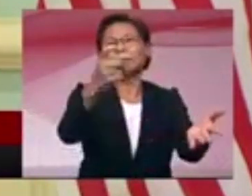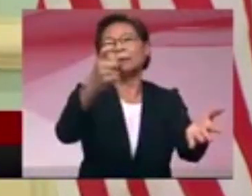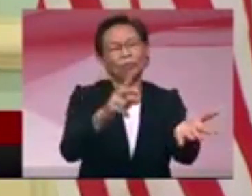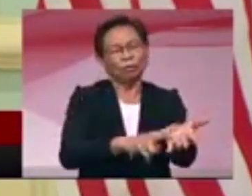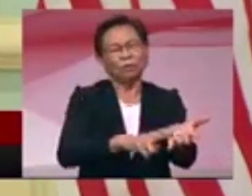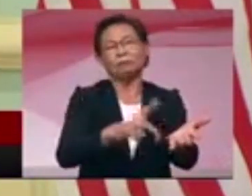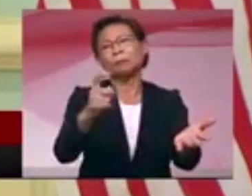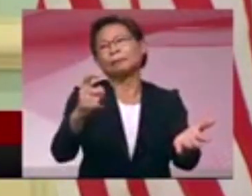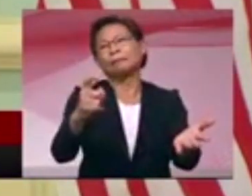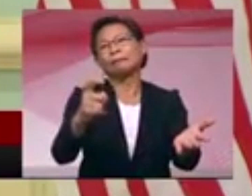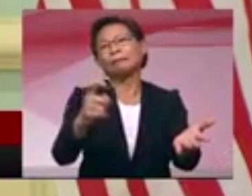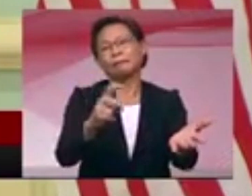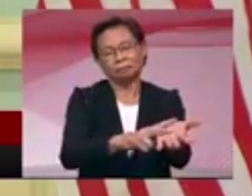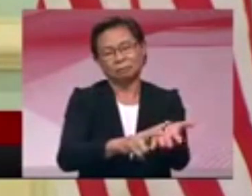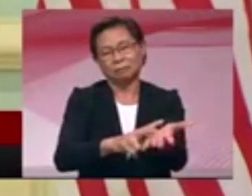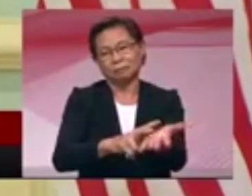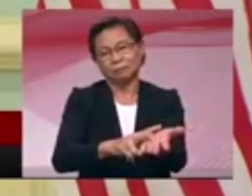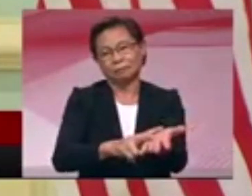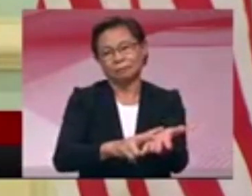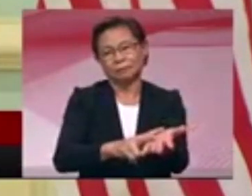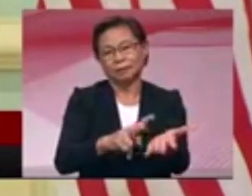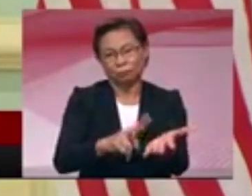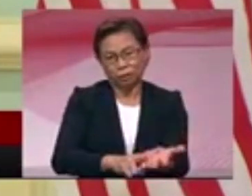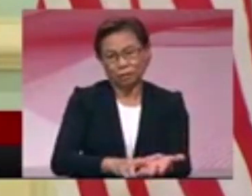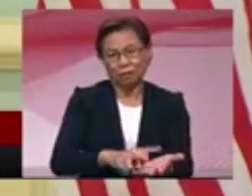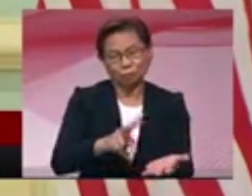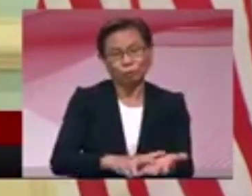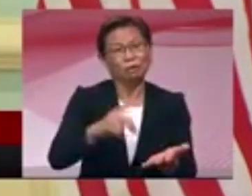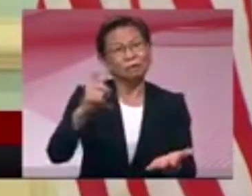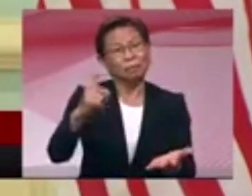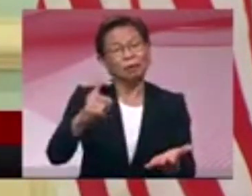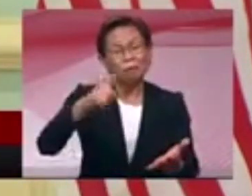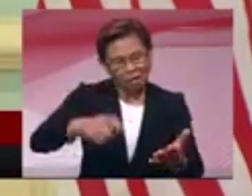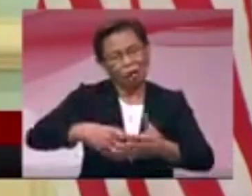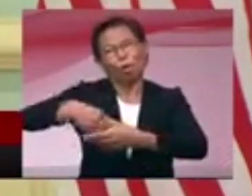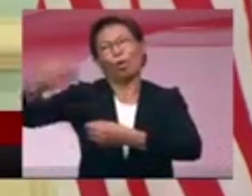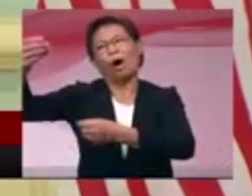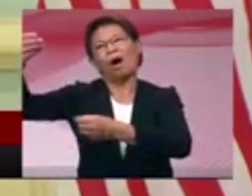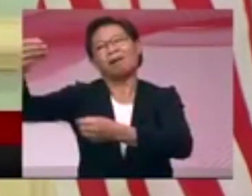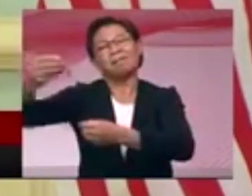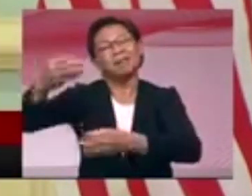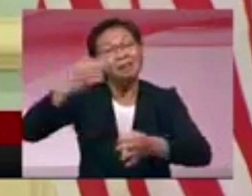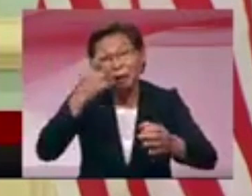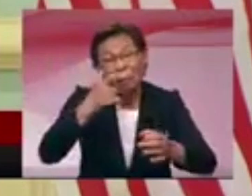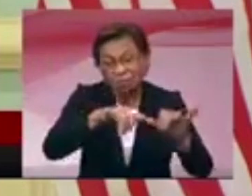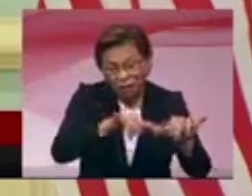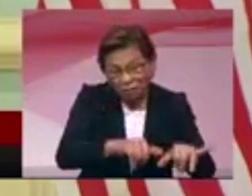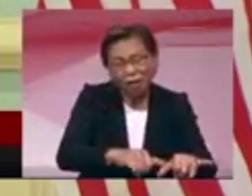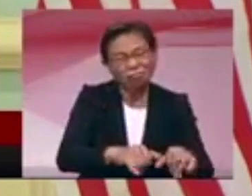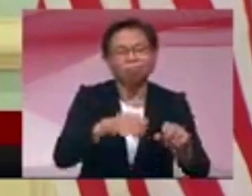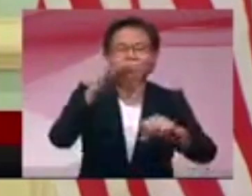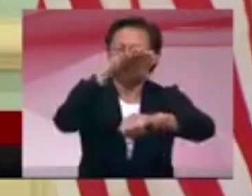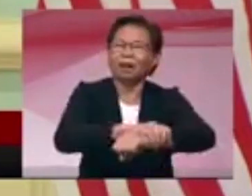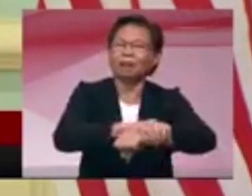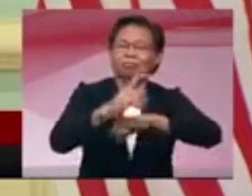visa mereka terpaksa dikeluarkan, jika tidak keluar juga akan diambil tindakan di mana-mana negara di dalam